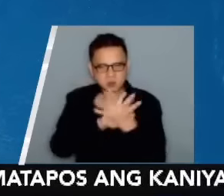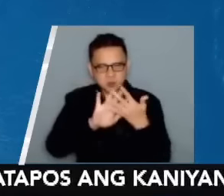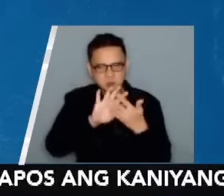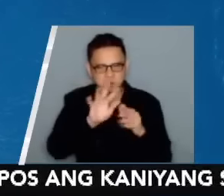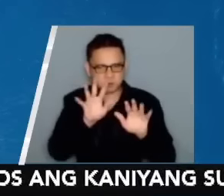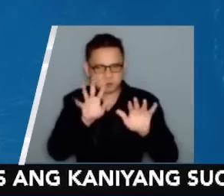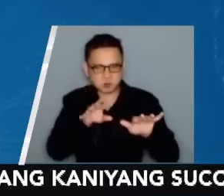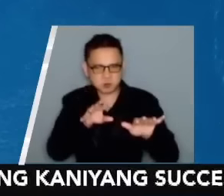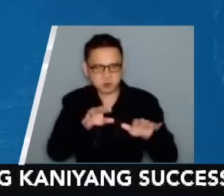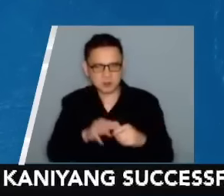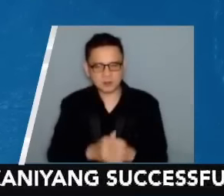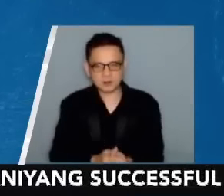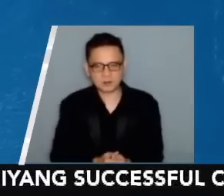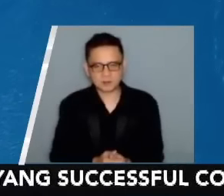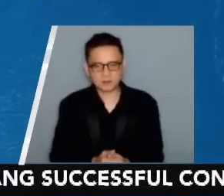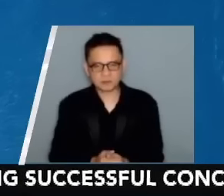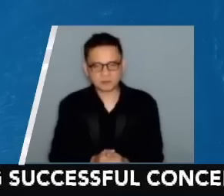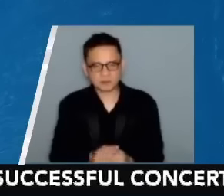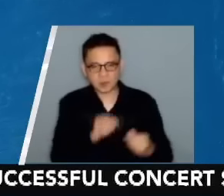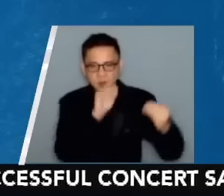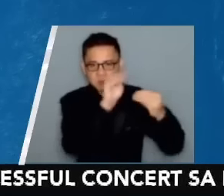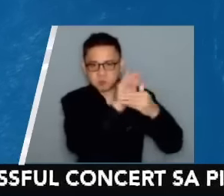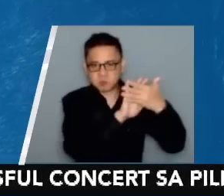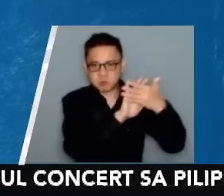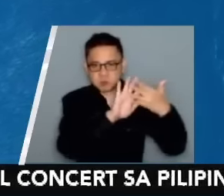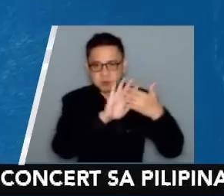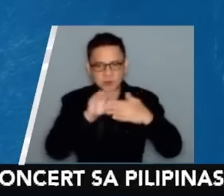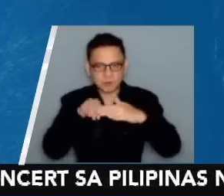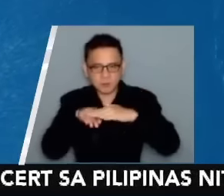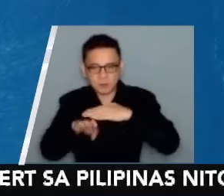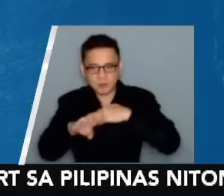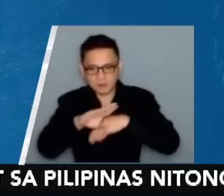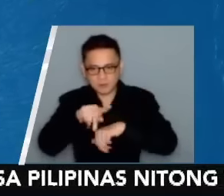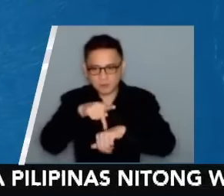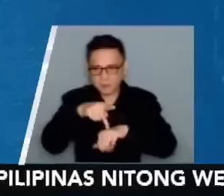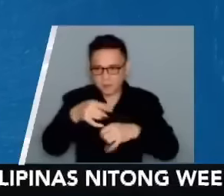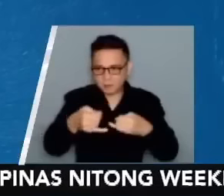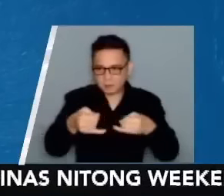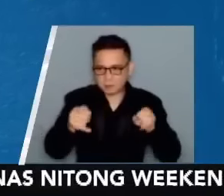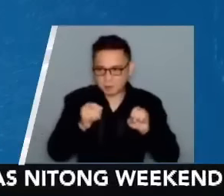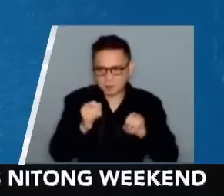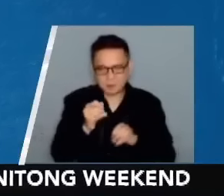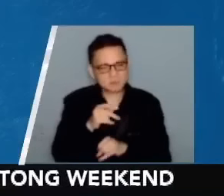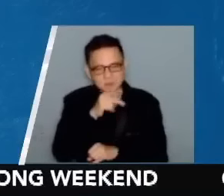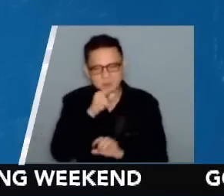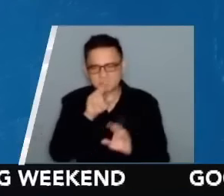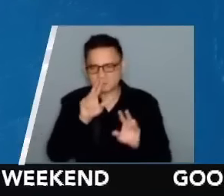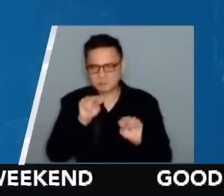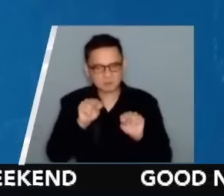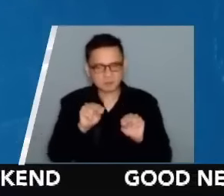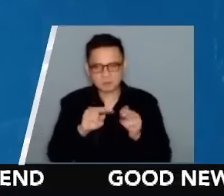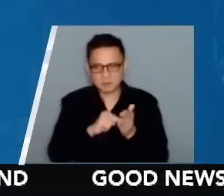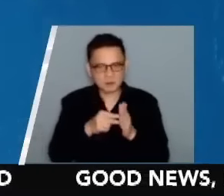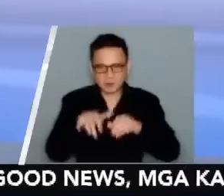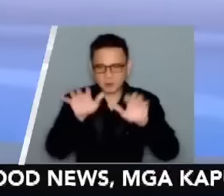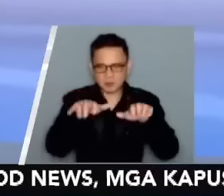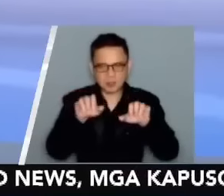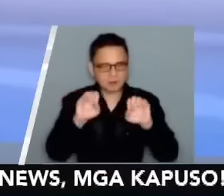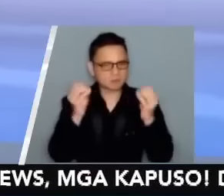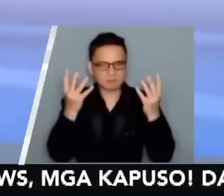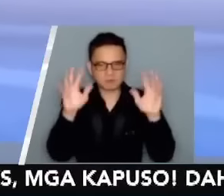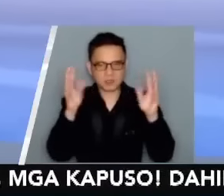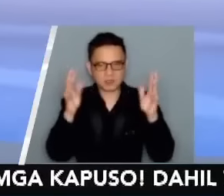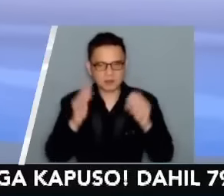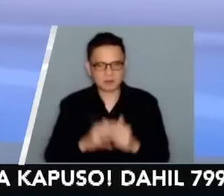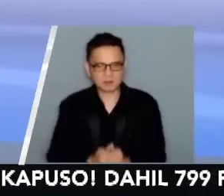mababa ang tansa ng nasabing bagyo na pumasok sa par wala rin itong epekto sa lagay ng ating panahon